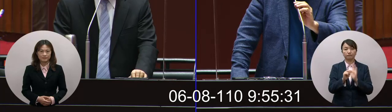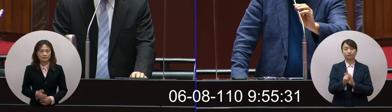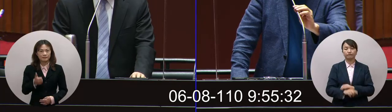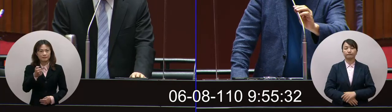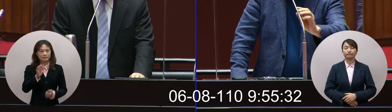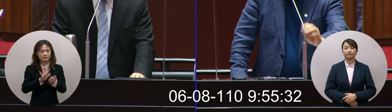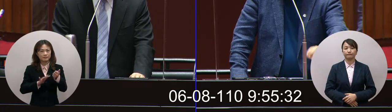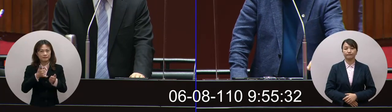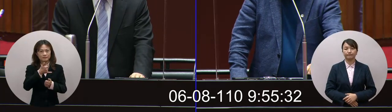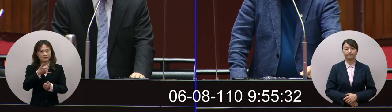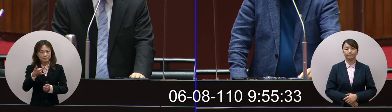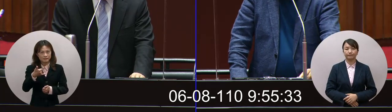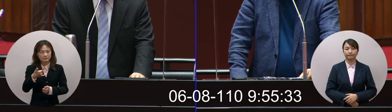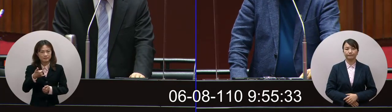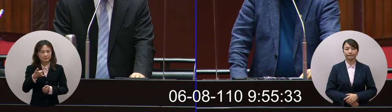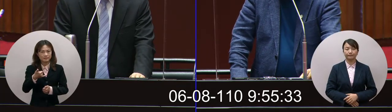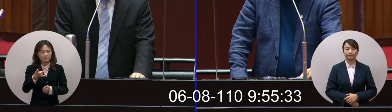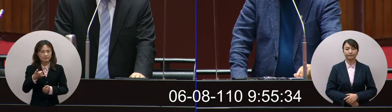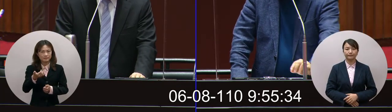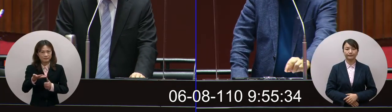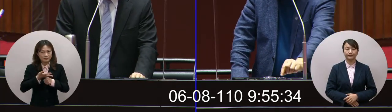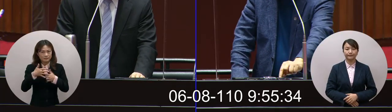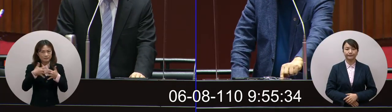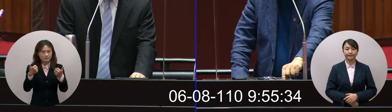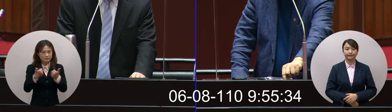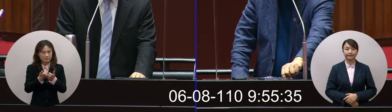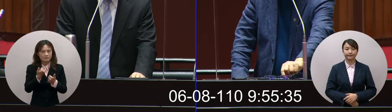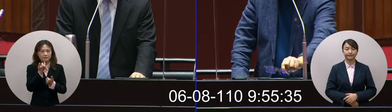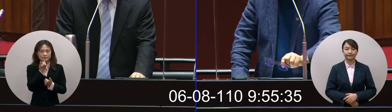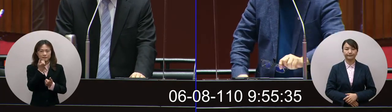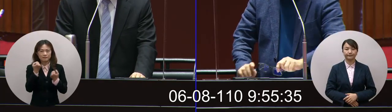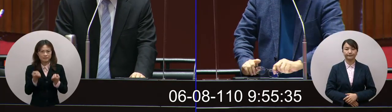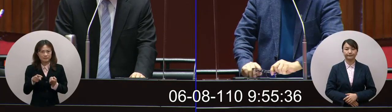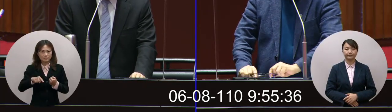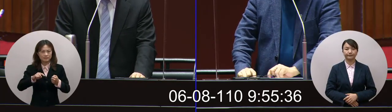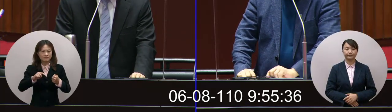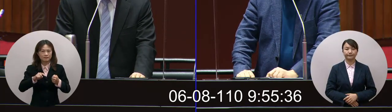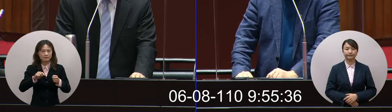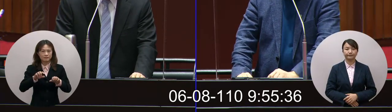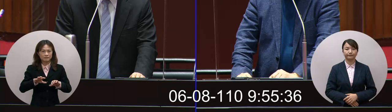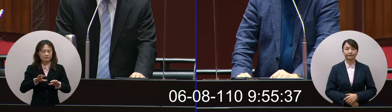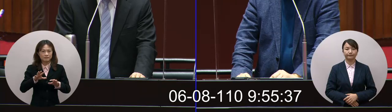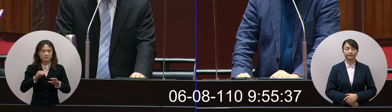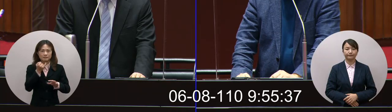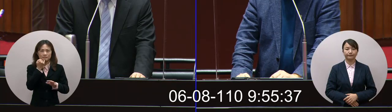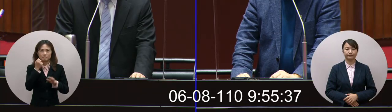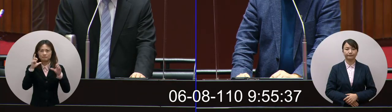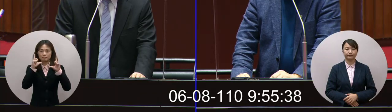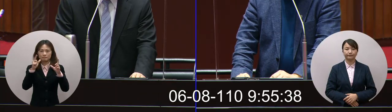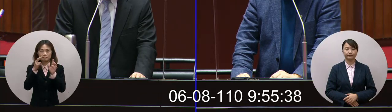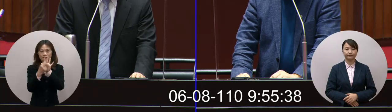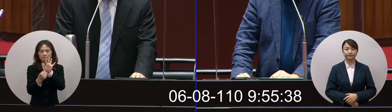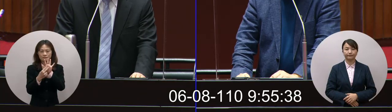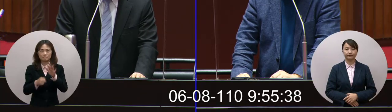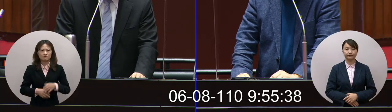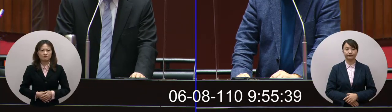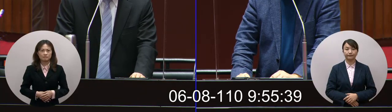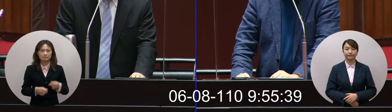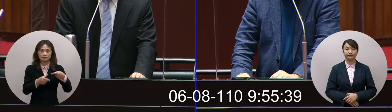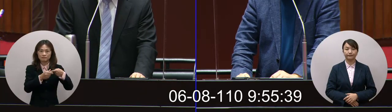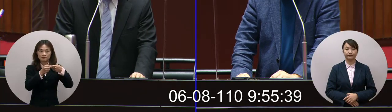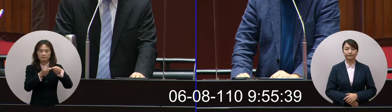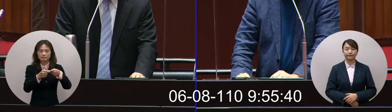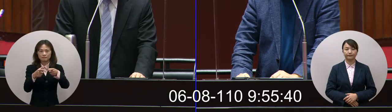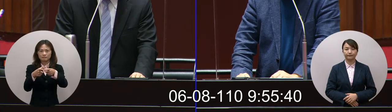常谢谢委员让我有这个机会在国会殿堂上就这件事情说明。第一，日